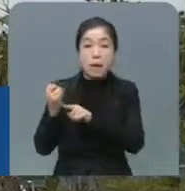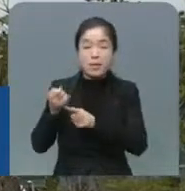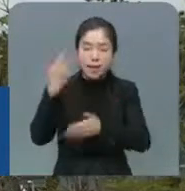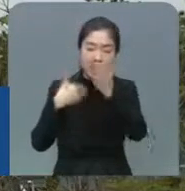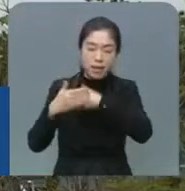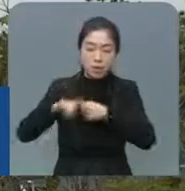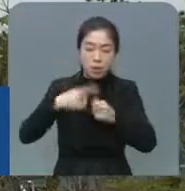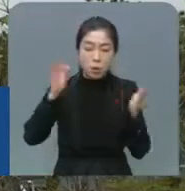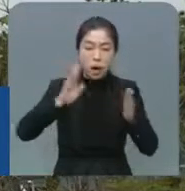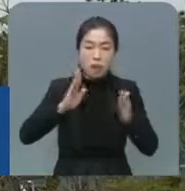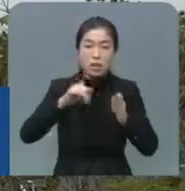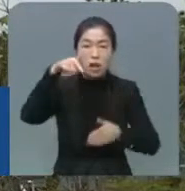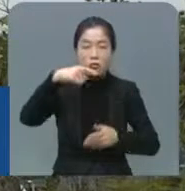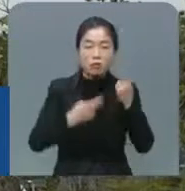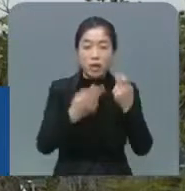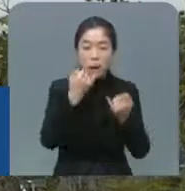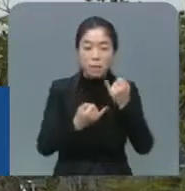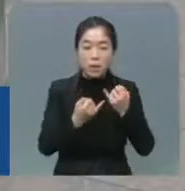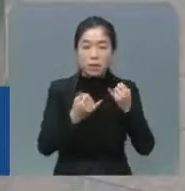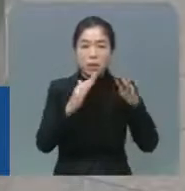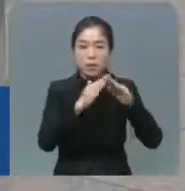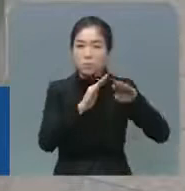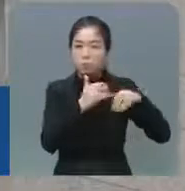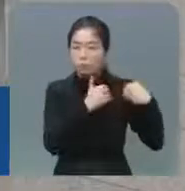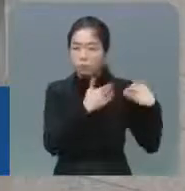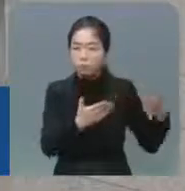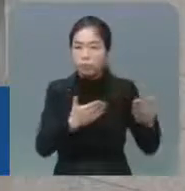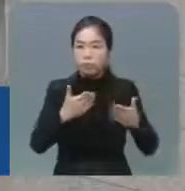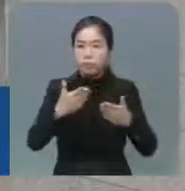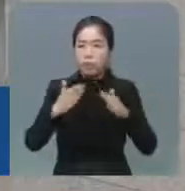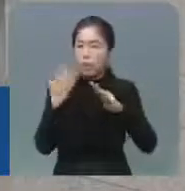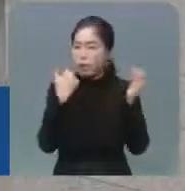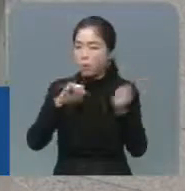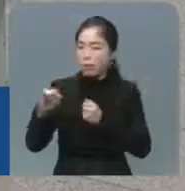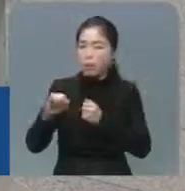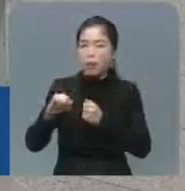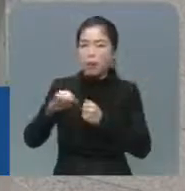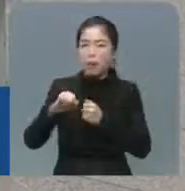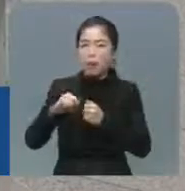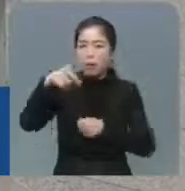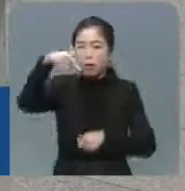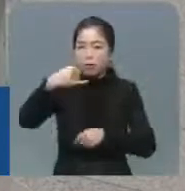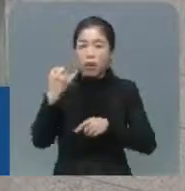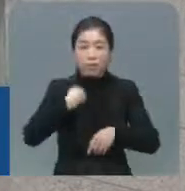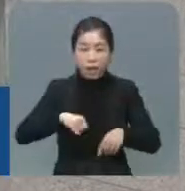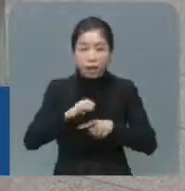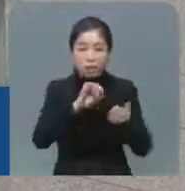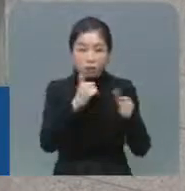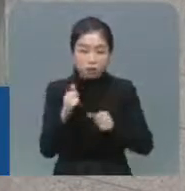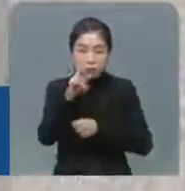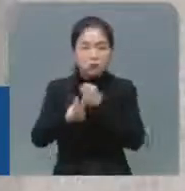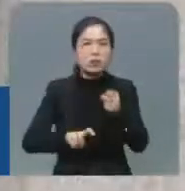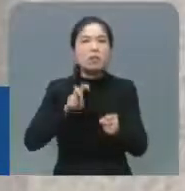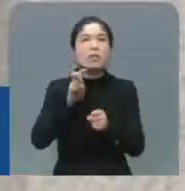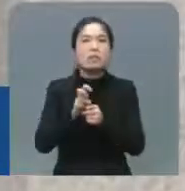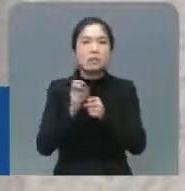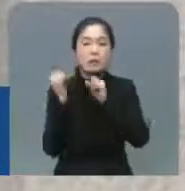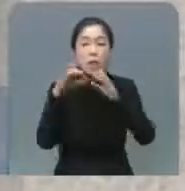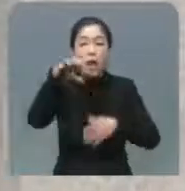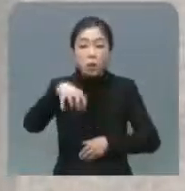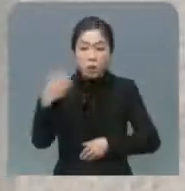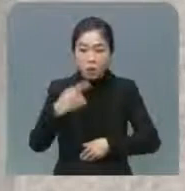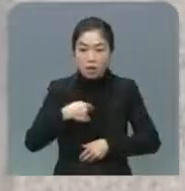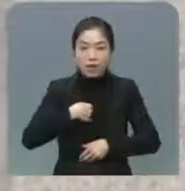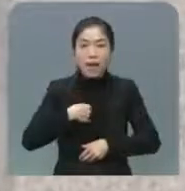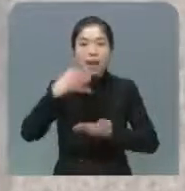과거 초등학생이던 구 씨의 남매를 두고 집을 나갔다가 지난해 11월 구 씨가 숨지자 20년 만에 장례식장에 찾아와 본인 몫의